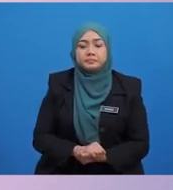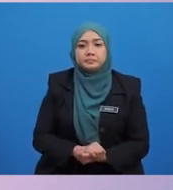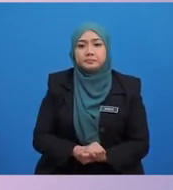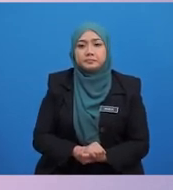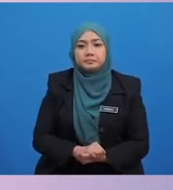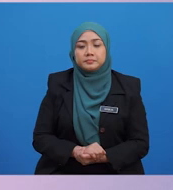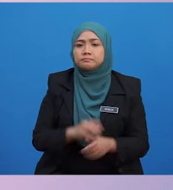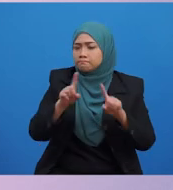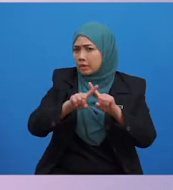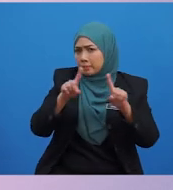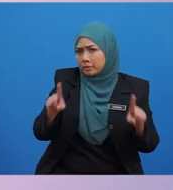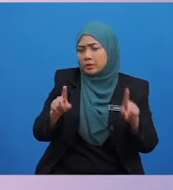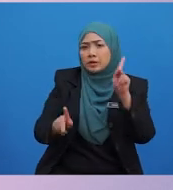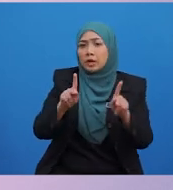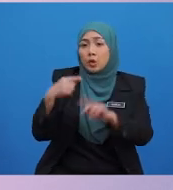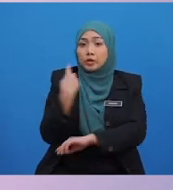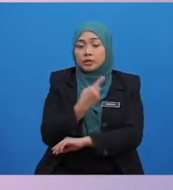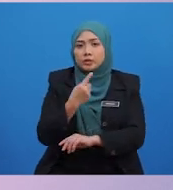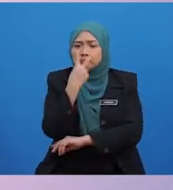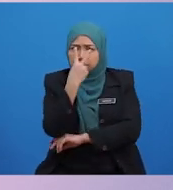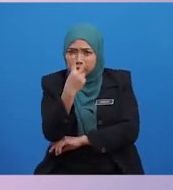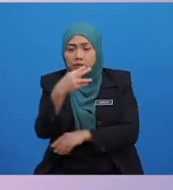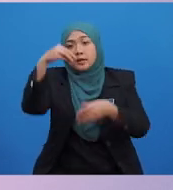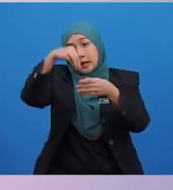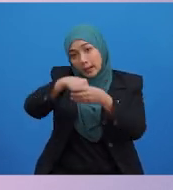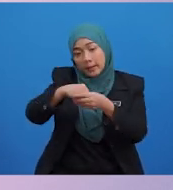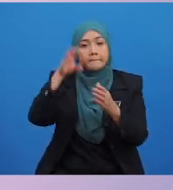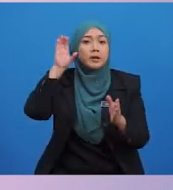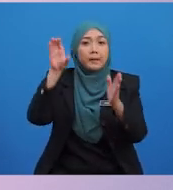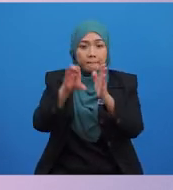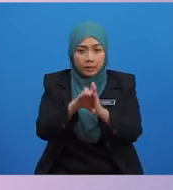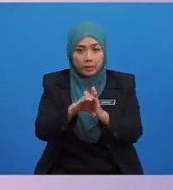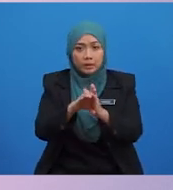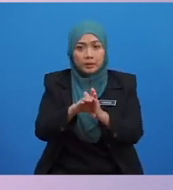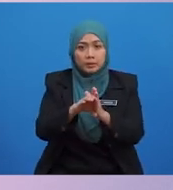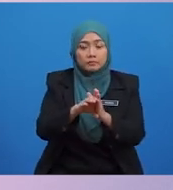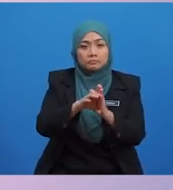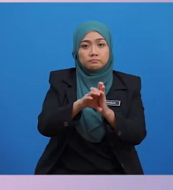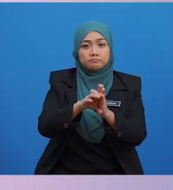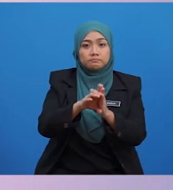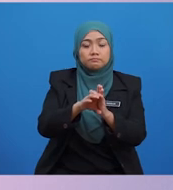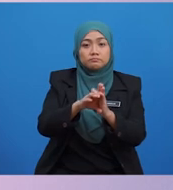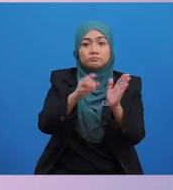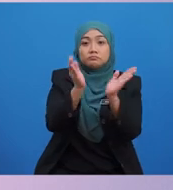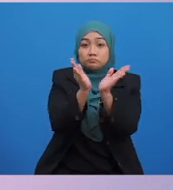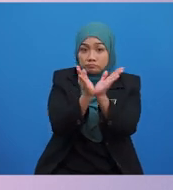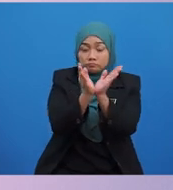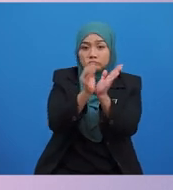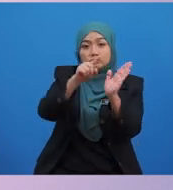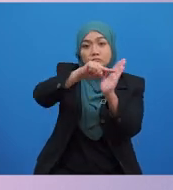dalam gambar raja sudut diakui Allah sudah cakep mah ke sudut prq =